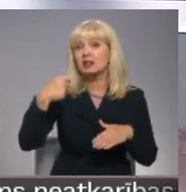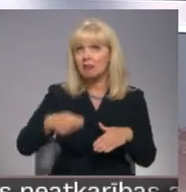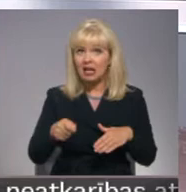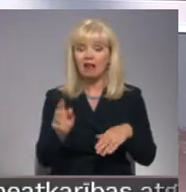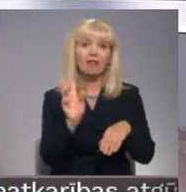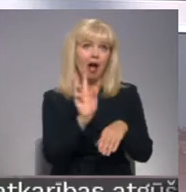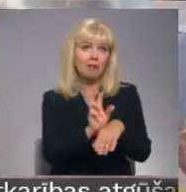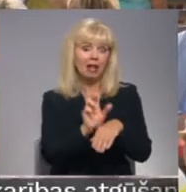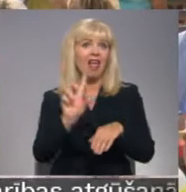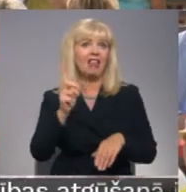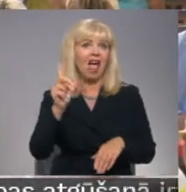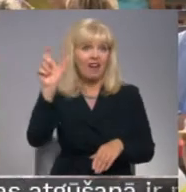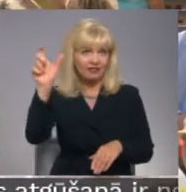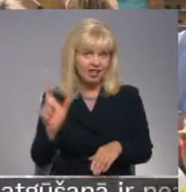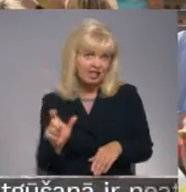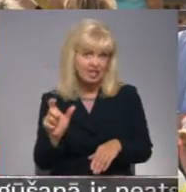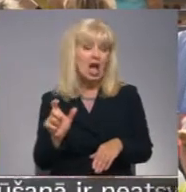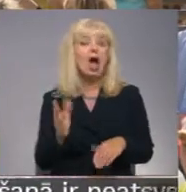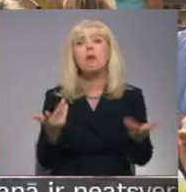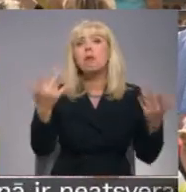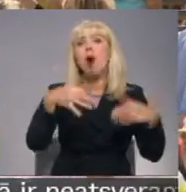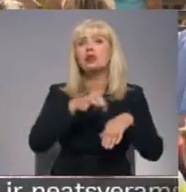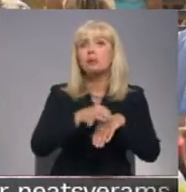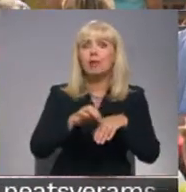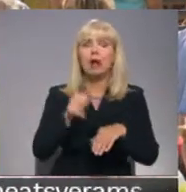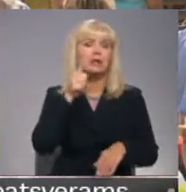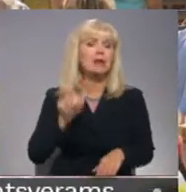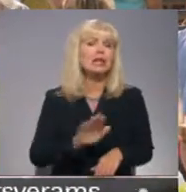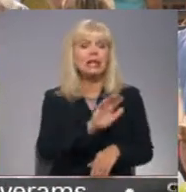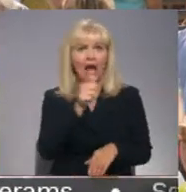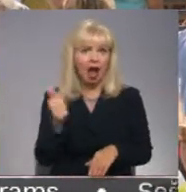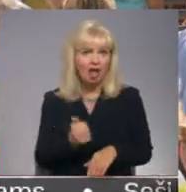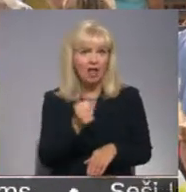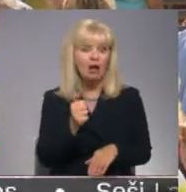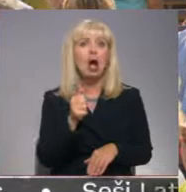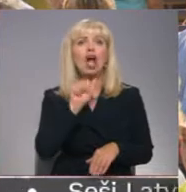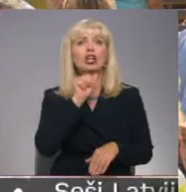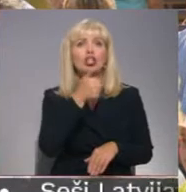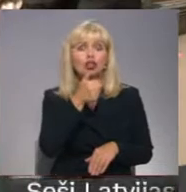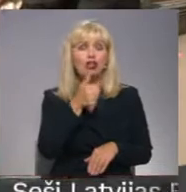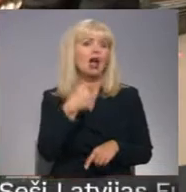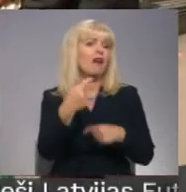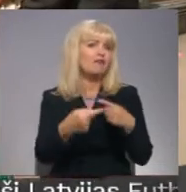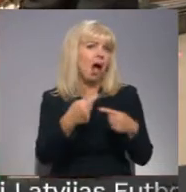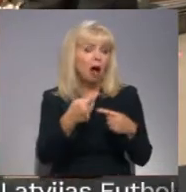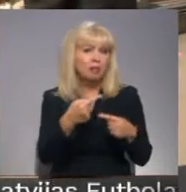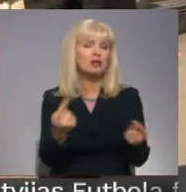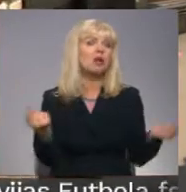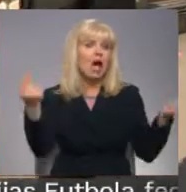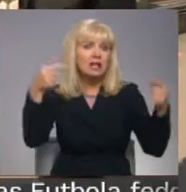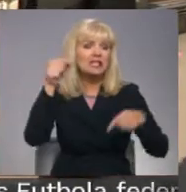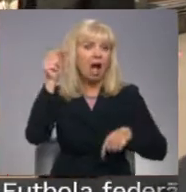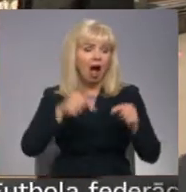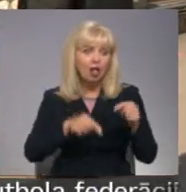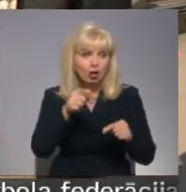Līcīte. Politiski represētie uz ikgadējo saldojumu Ikšķilē dodas jau 21. Gadu. Represētājiem šī ir